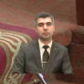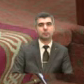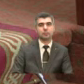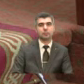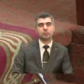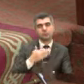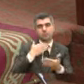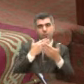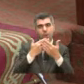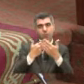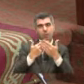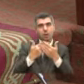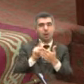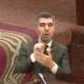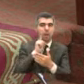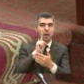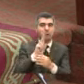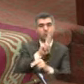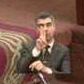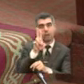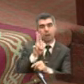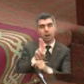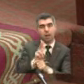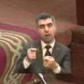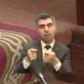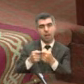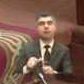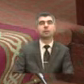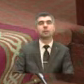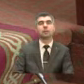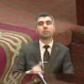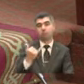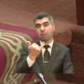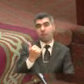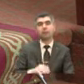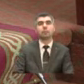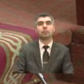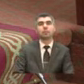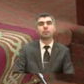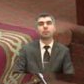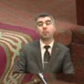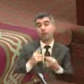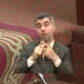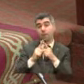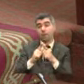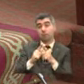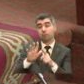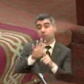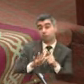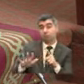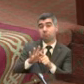شكرا سيدة النائبة المحترمة على طرح هذا السؤال الهام والحيوي بالنسبة لفئة مهمة